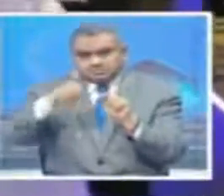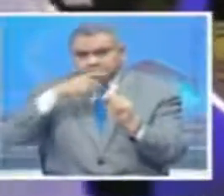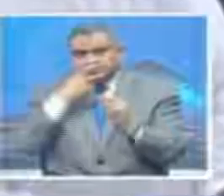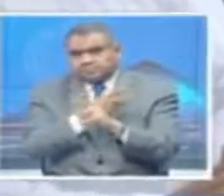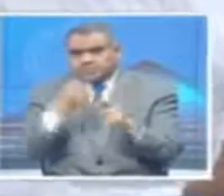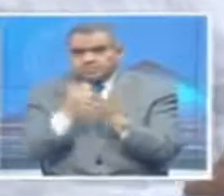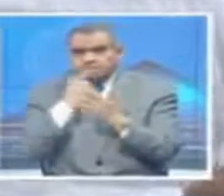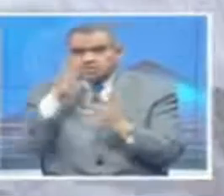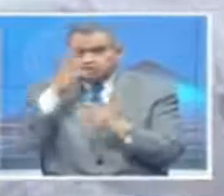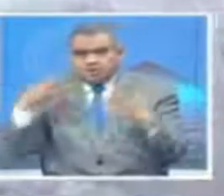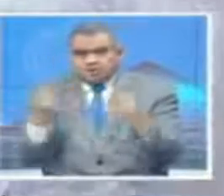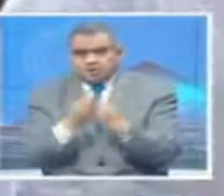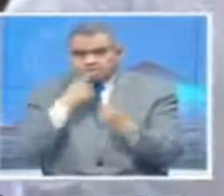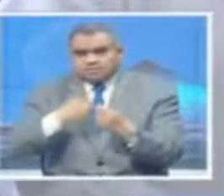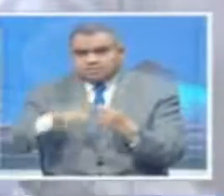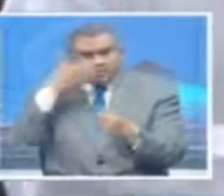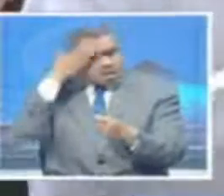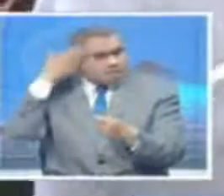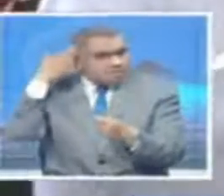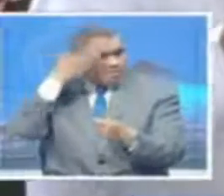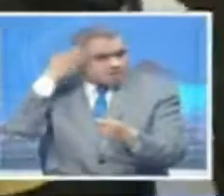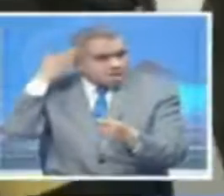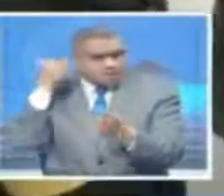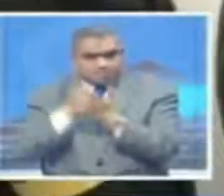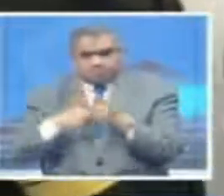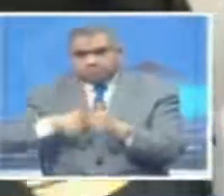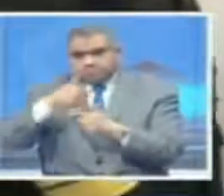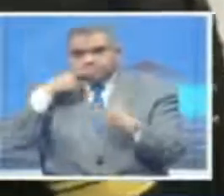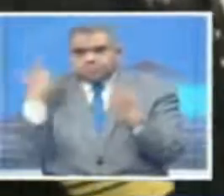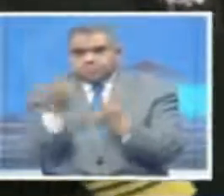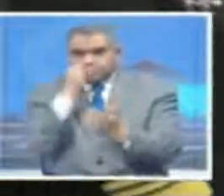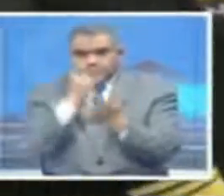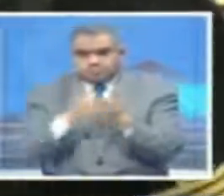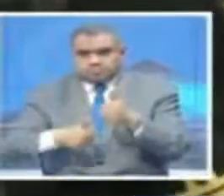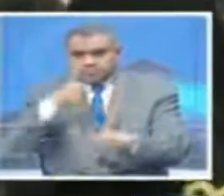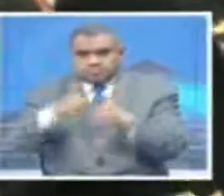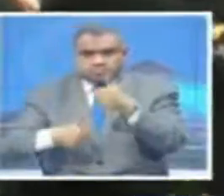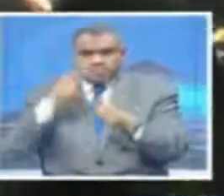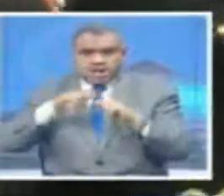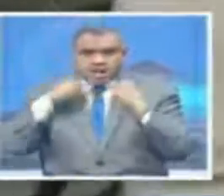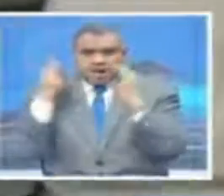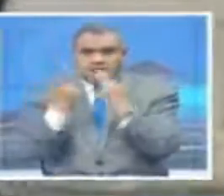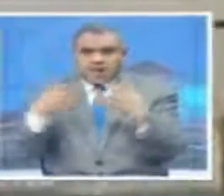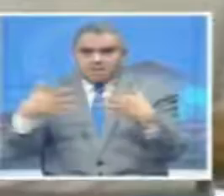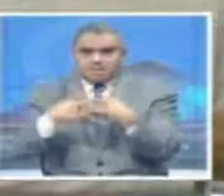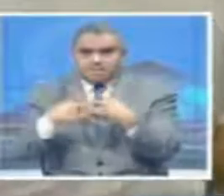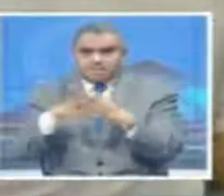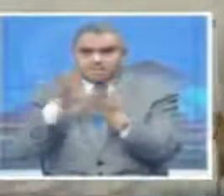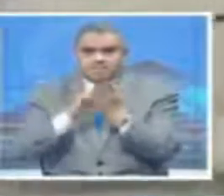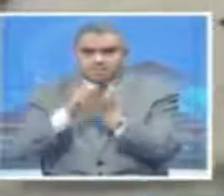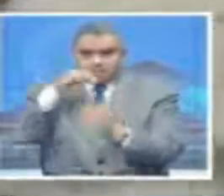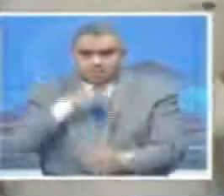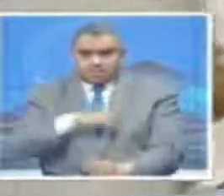وكوادر شابة لديها خبرات عديدة تجعلها قادرة على المنافسة في الأسواق العالمية، متمنيا